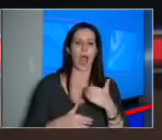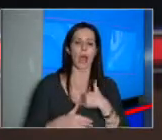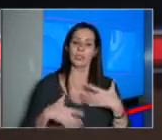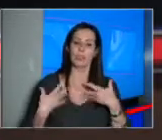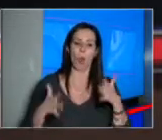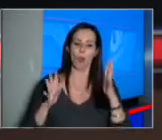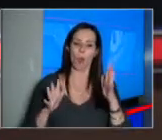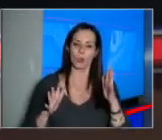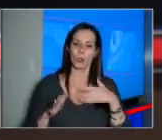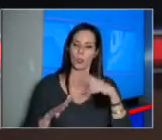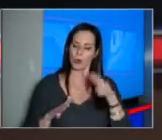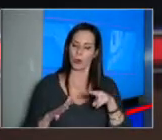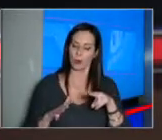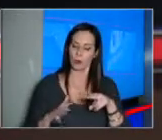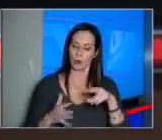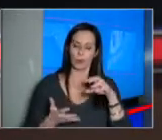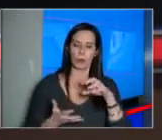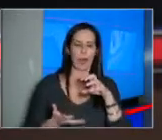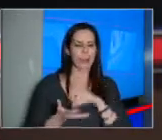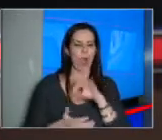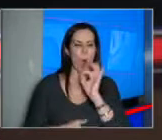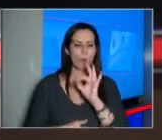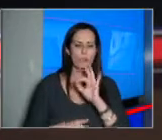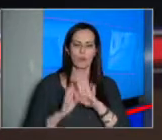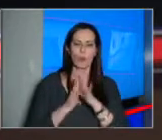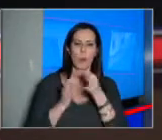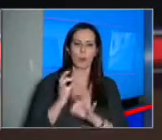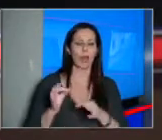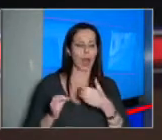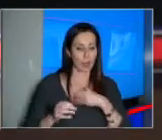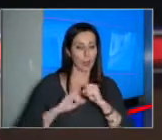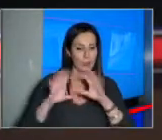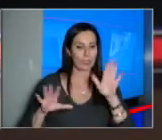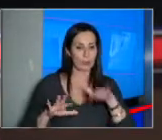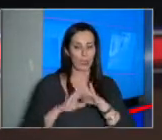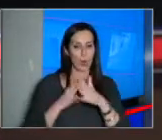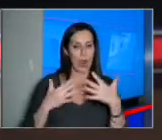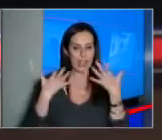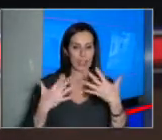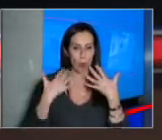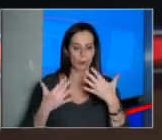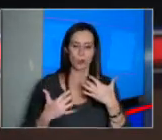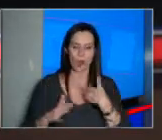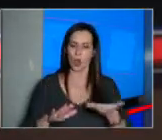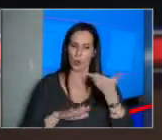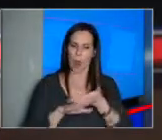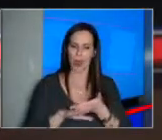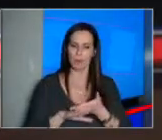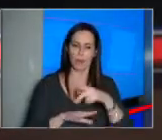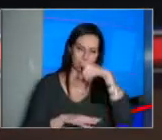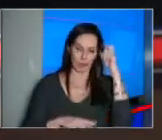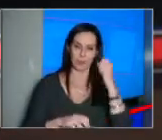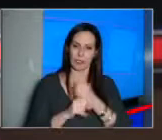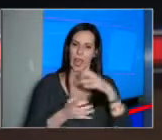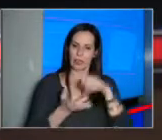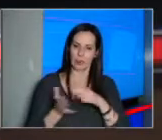אשמח מאוד, אנחנו, יש לנו גם פינה באתר העוקץ, ויש שם את כל הפרטים, אנחנו נפרסם גם את כל הסיפורים שאנחנו מעלים, ובקיץ נעלה